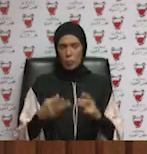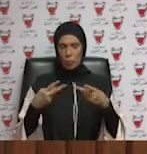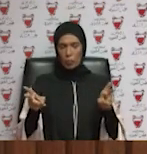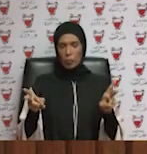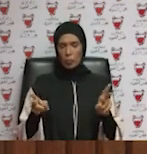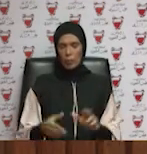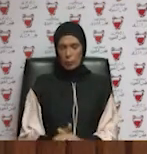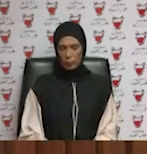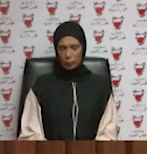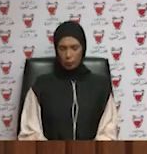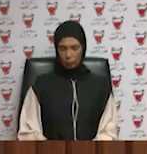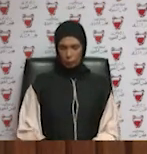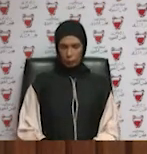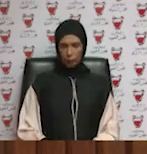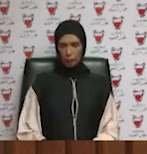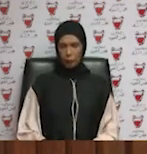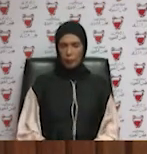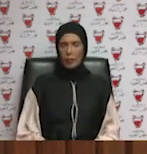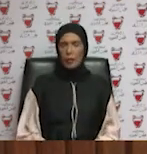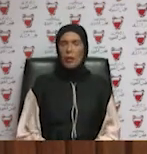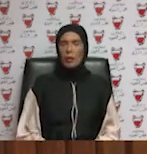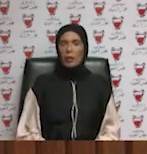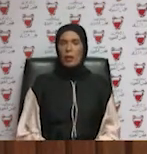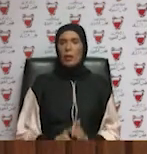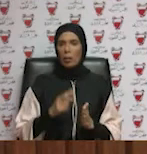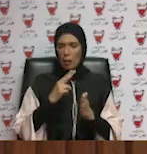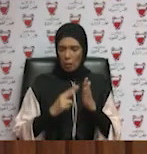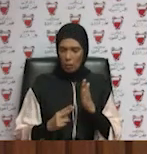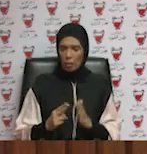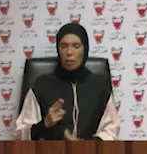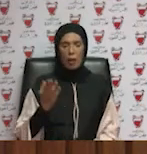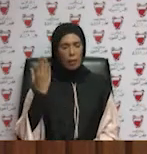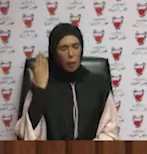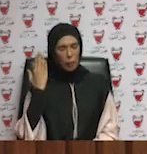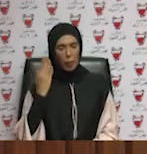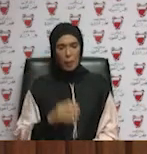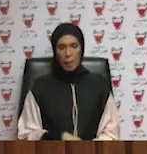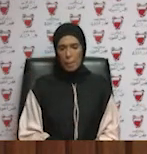الموافقون على توصية اللجنة بالتمسك بقرارنا السابق،